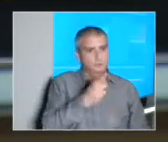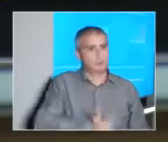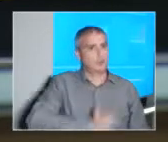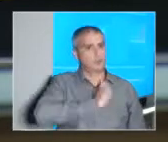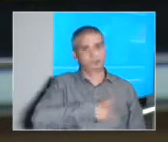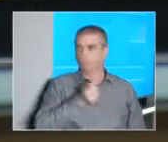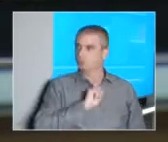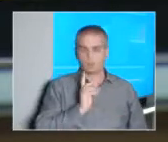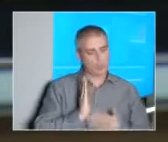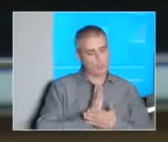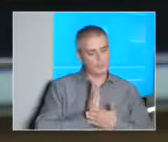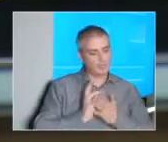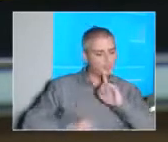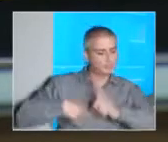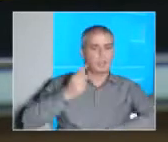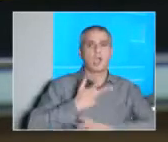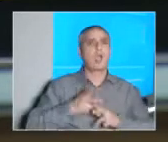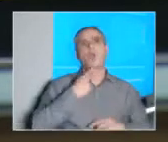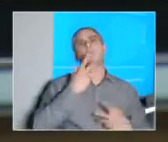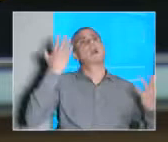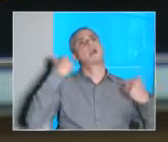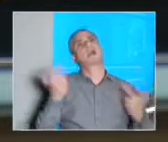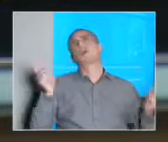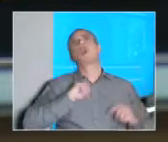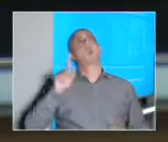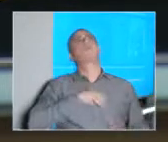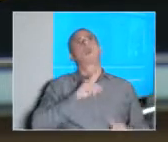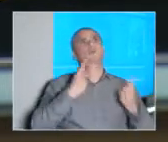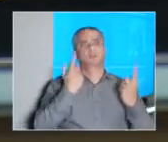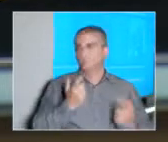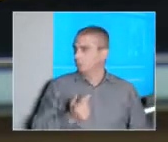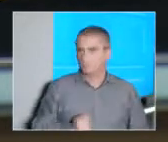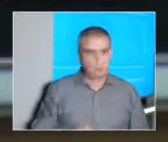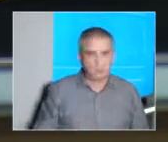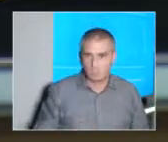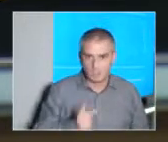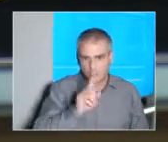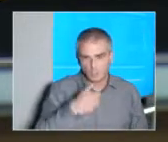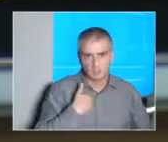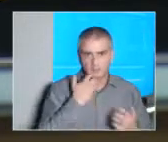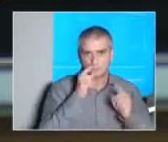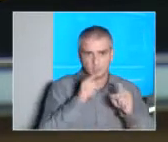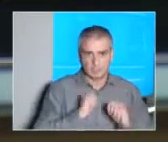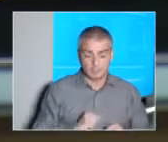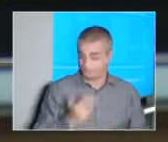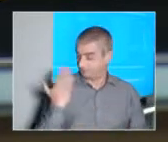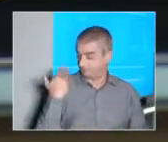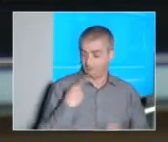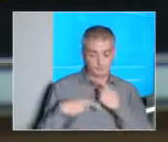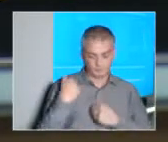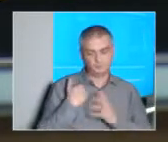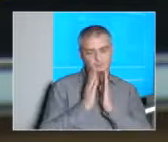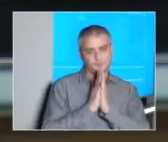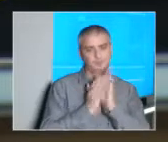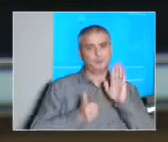עיר, שאתה לא נערך ליום שאחרי, אתה רק אומר, היה לא תהיה. ממש לא. אני רוצה לספר לך שלפני הרבה שנים אני